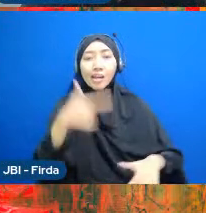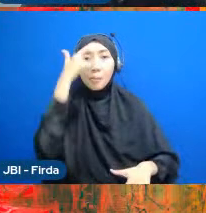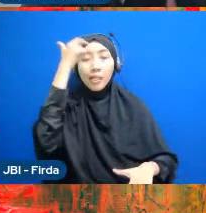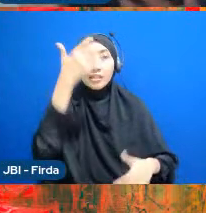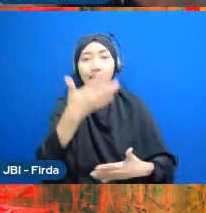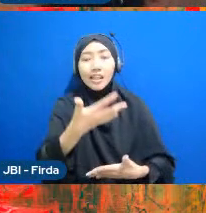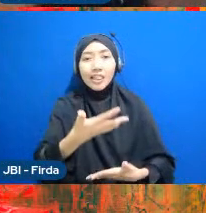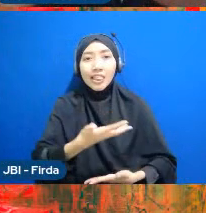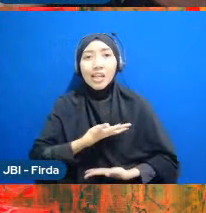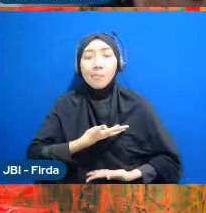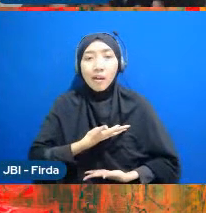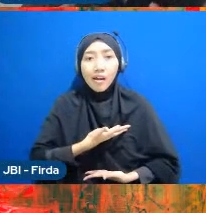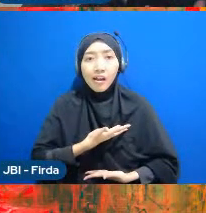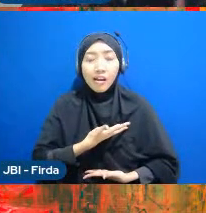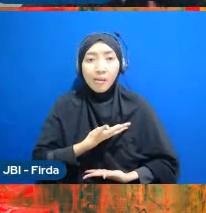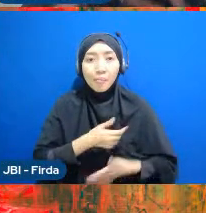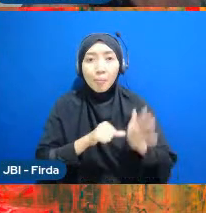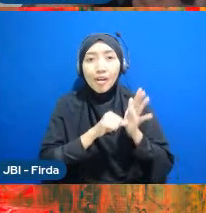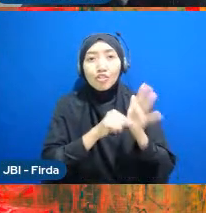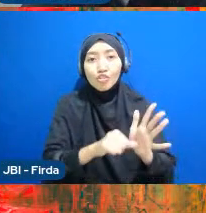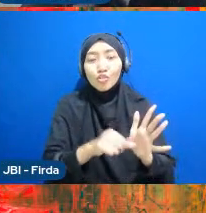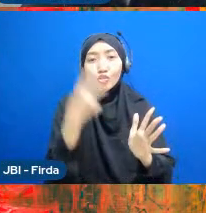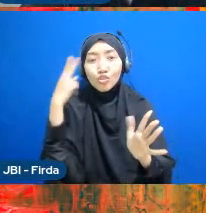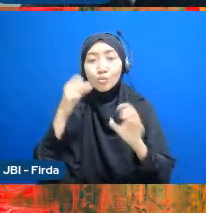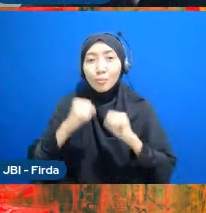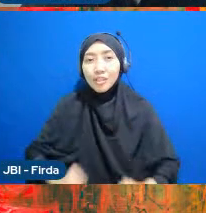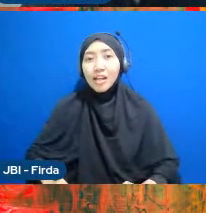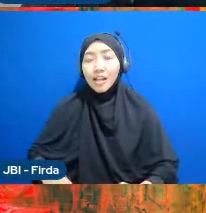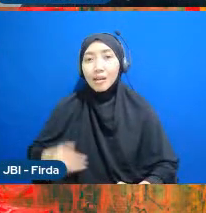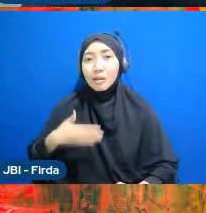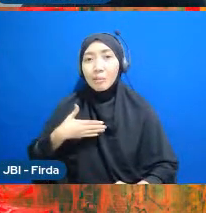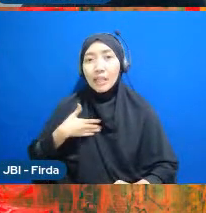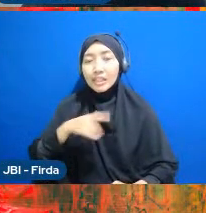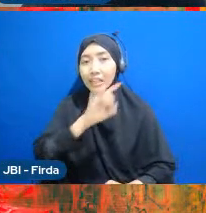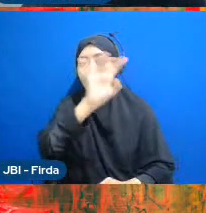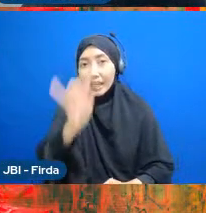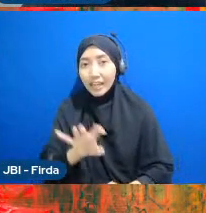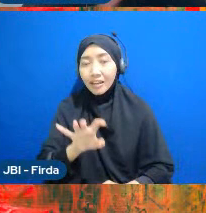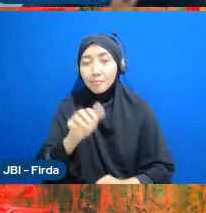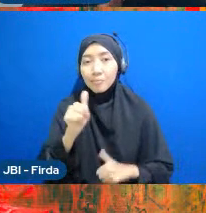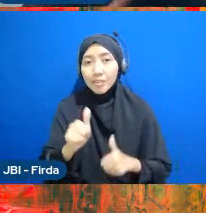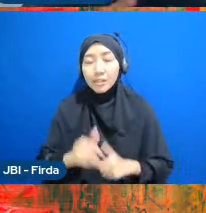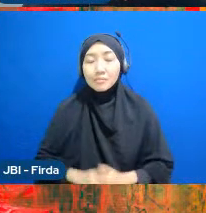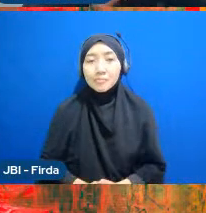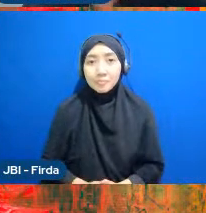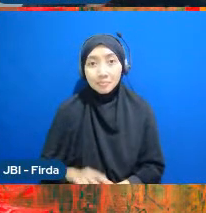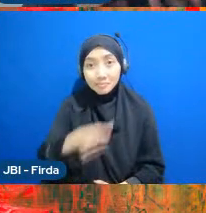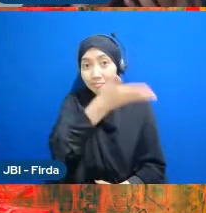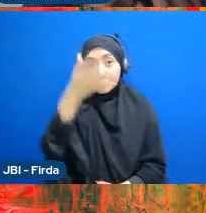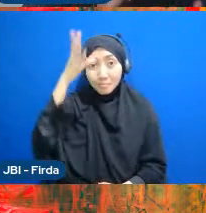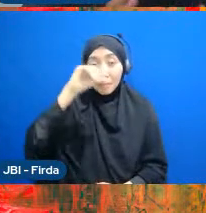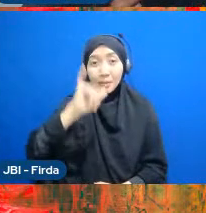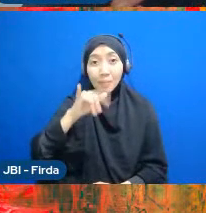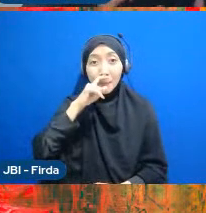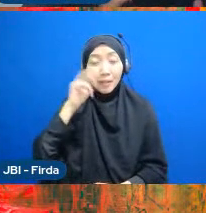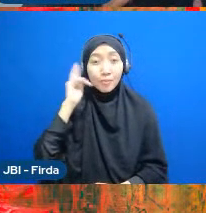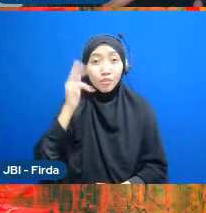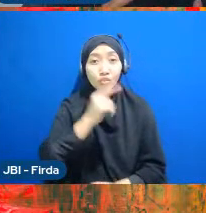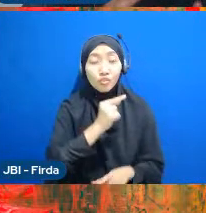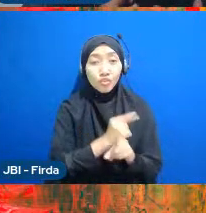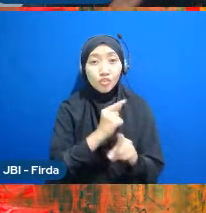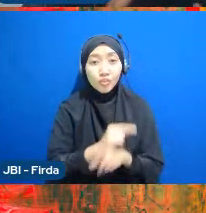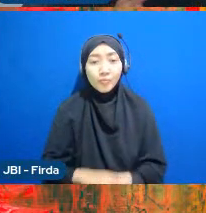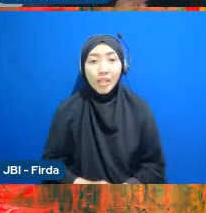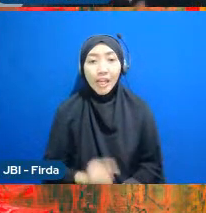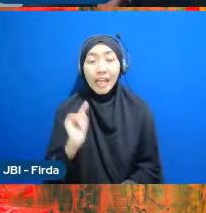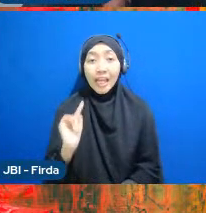ego si anak, kita membantu si anak mempertahankan hak miliknya dan lain-lain. Gitu. Bayang ya, Bapak Ibu Guru. Jadi di awal